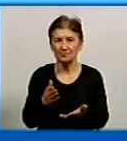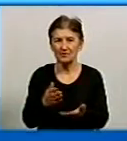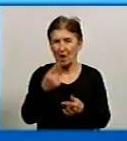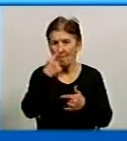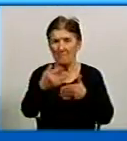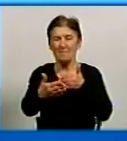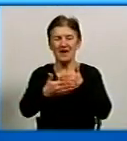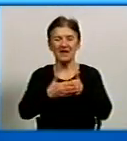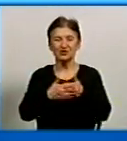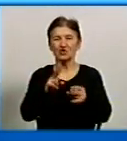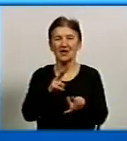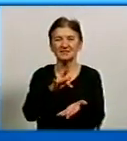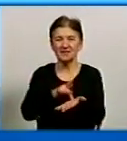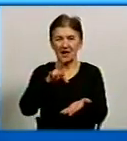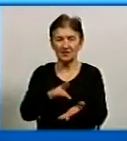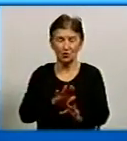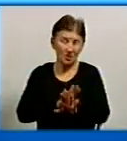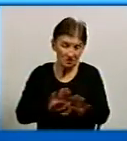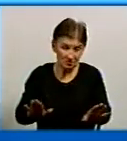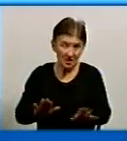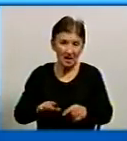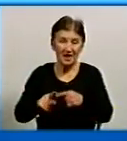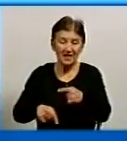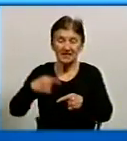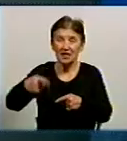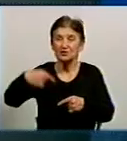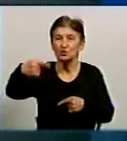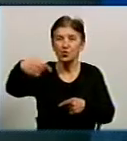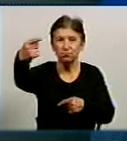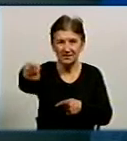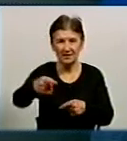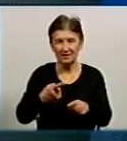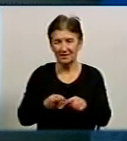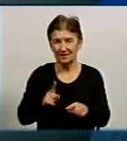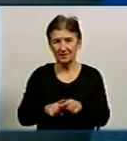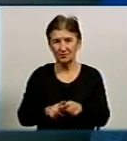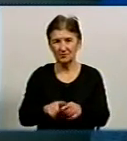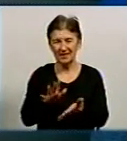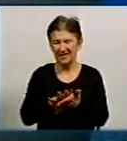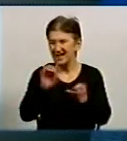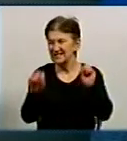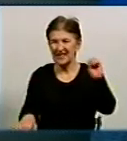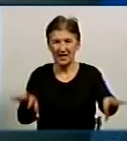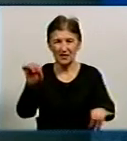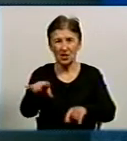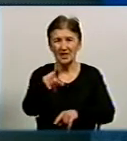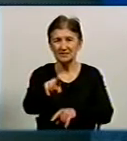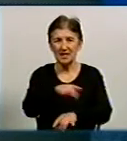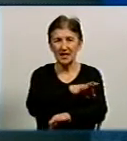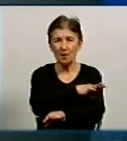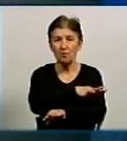да, знаходиться міськвиконком, а й наступний, інший берег, який, ну, захаращений. А це проєкт,